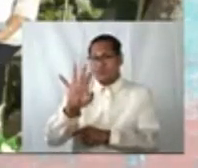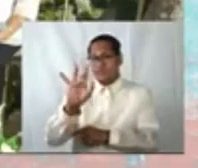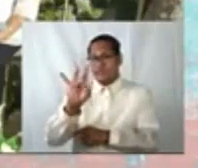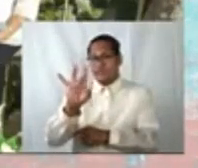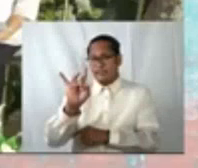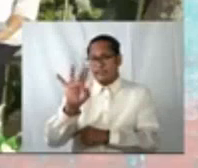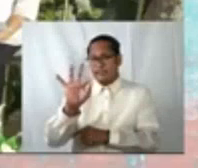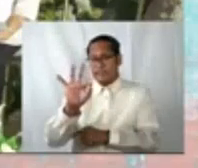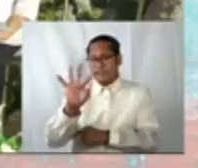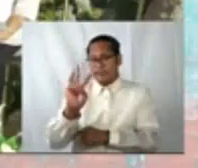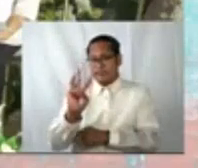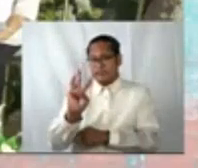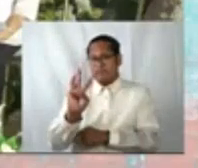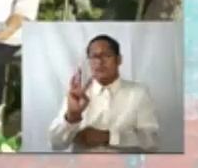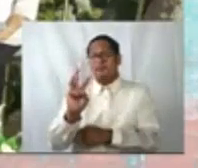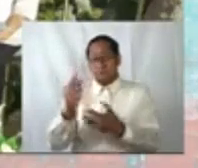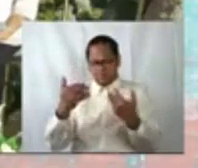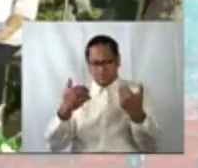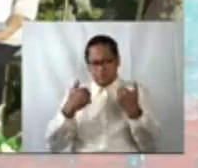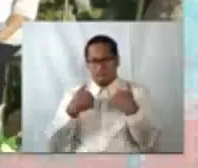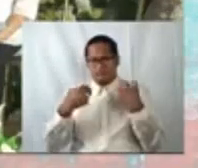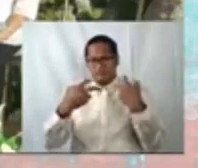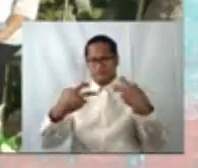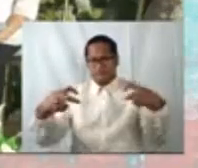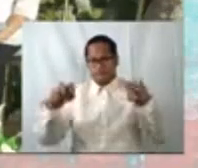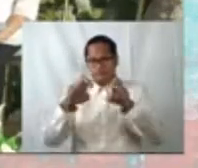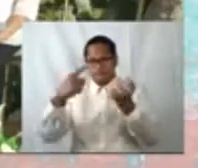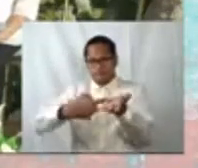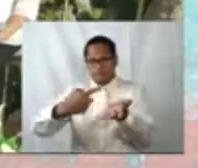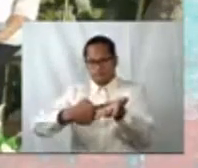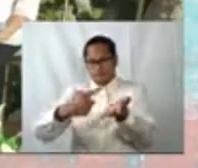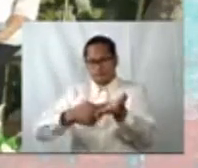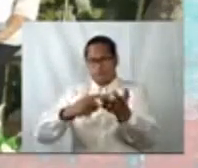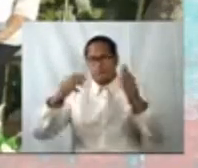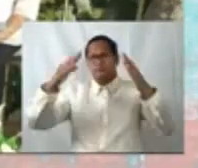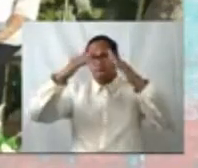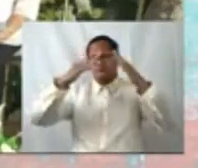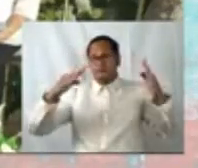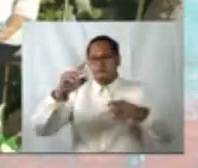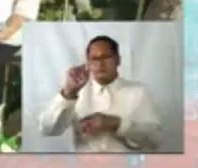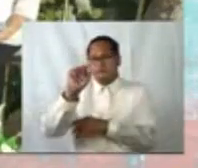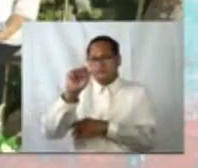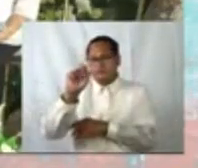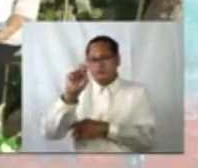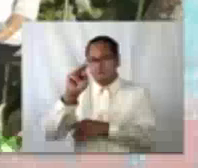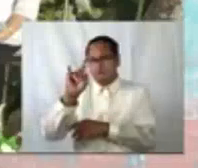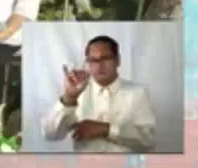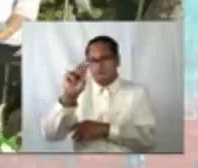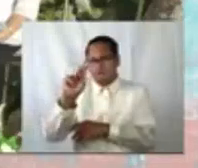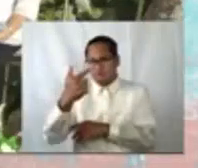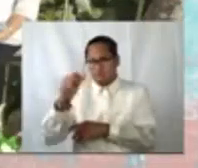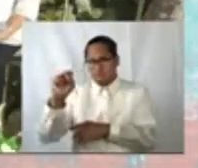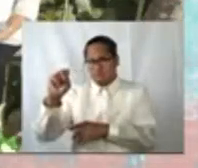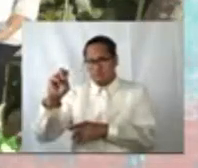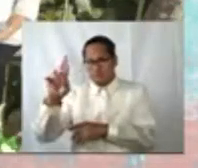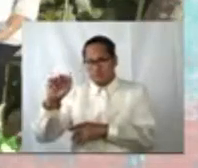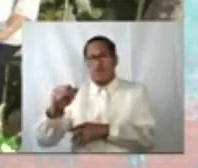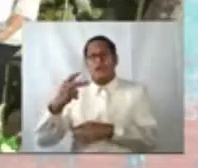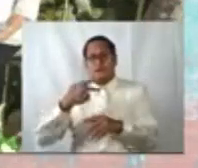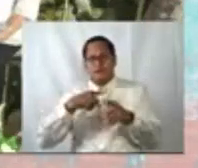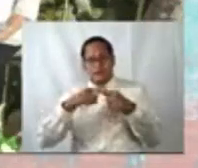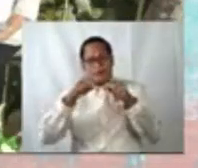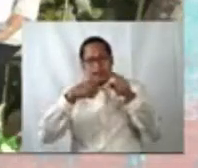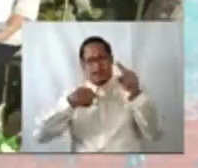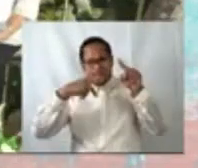August 24, 1896, nagkaroon ng pulong sa bahay ni Tandang Sora sa Kamalig at nakalagay sa isang dokumento ni